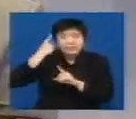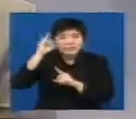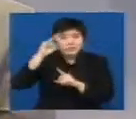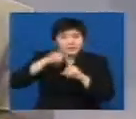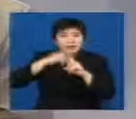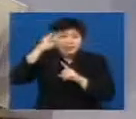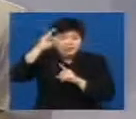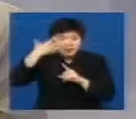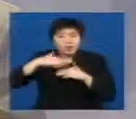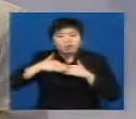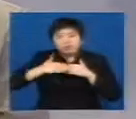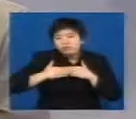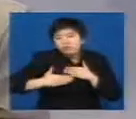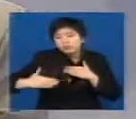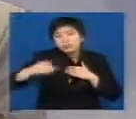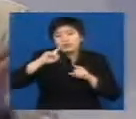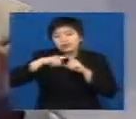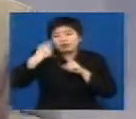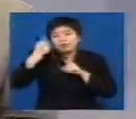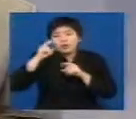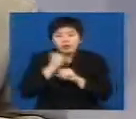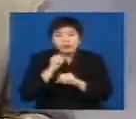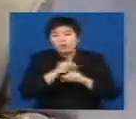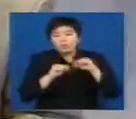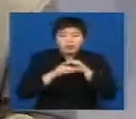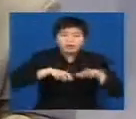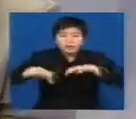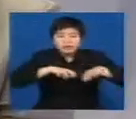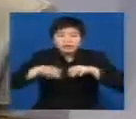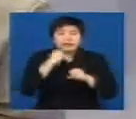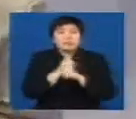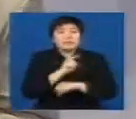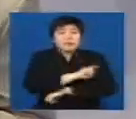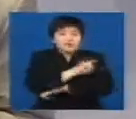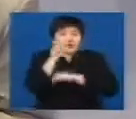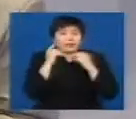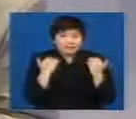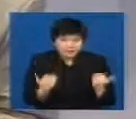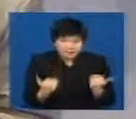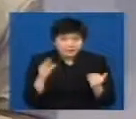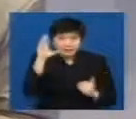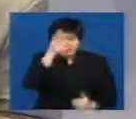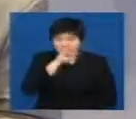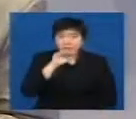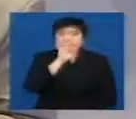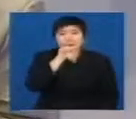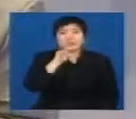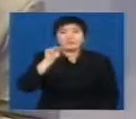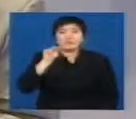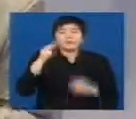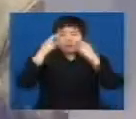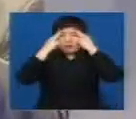แล้วก็ให้ดำเนินโครงการไปจนถึงปลายปีแต่ว่าอย่างไรก็ตามวันนี้นะฮะ20:30ช่อง9ท่